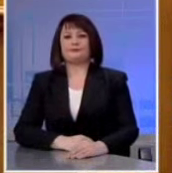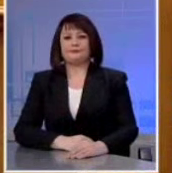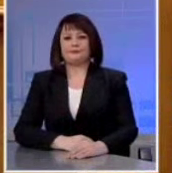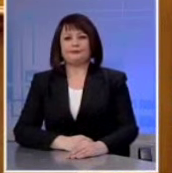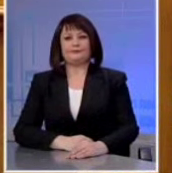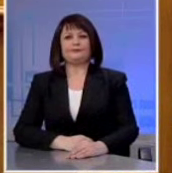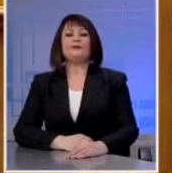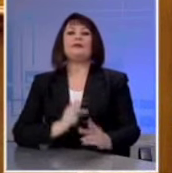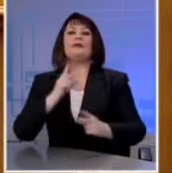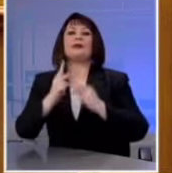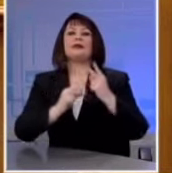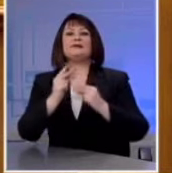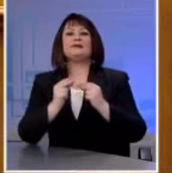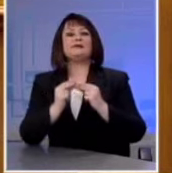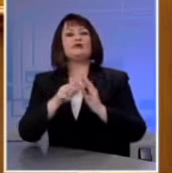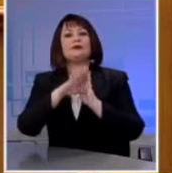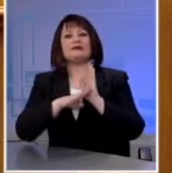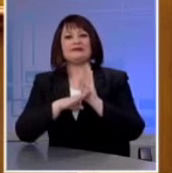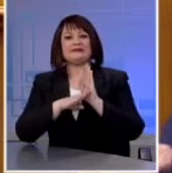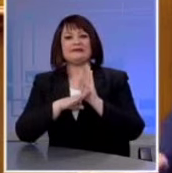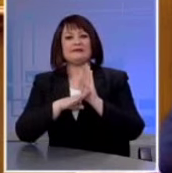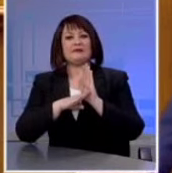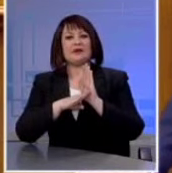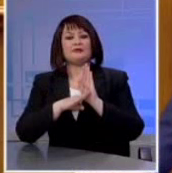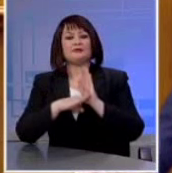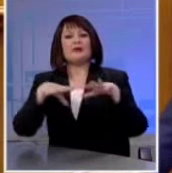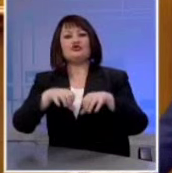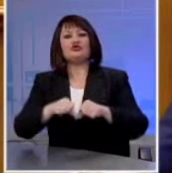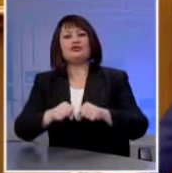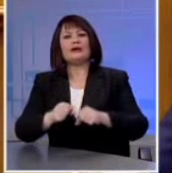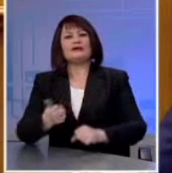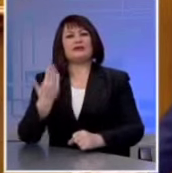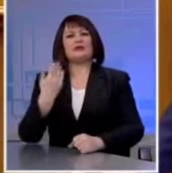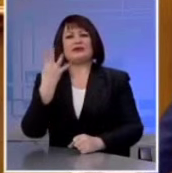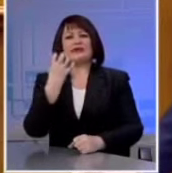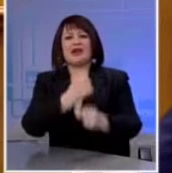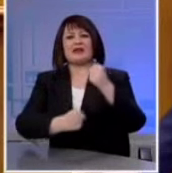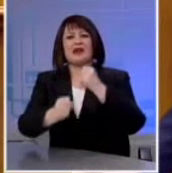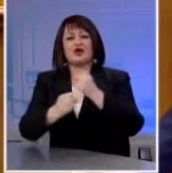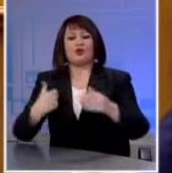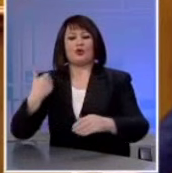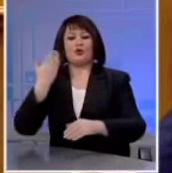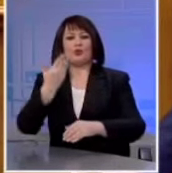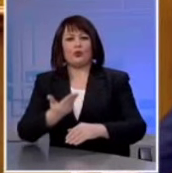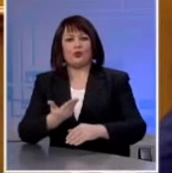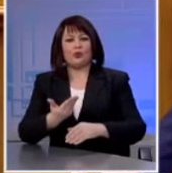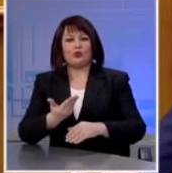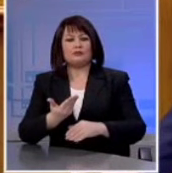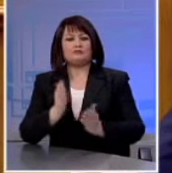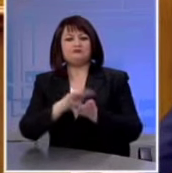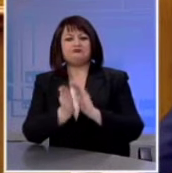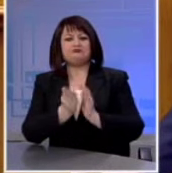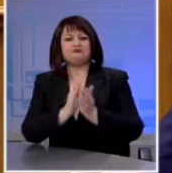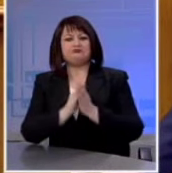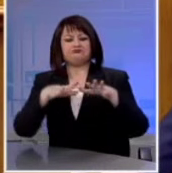Να συζητήσουμε για το σύστημα εξουσίας που οικοδομήθηκε τα τελευταία 40 χρόνια και